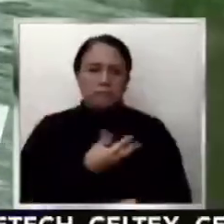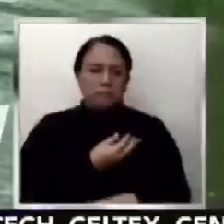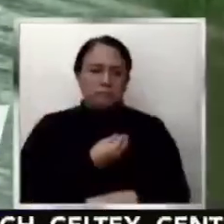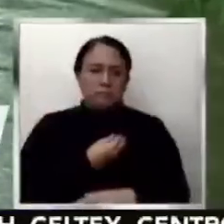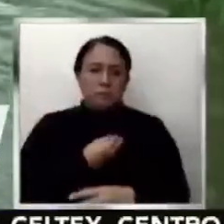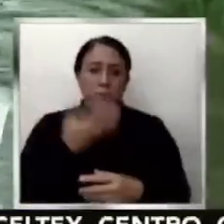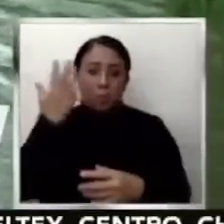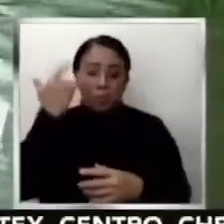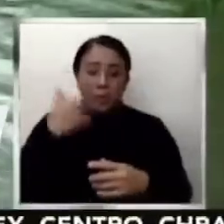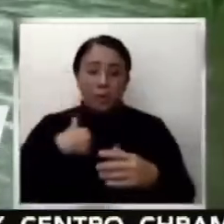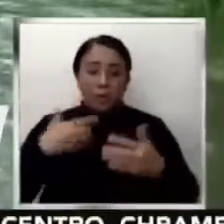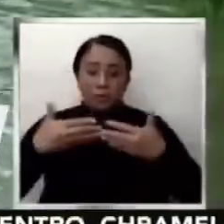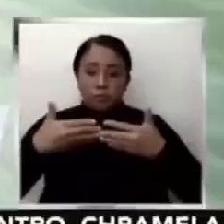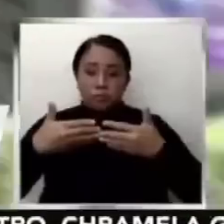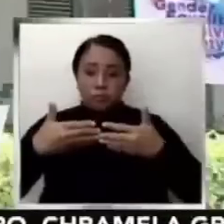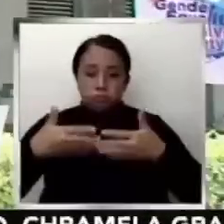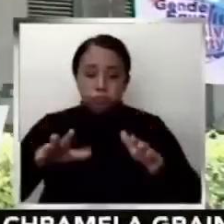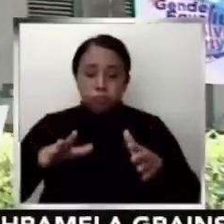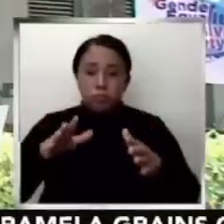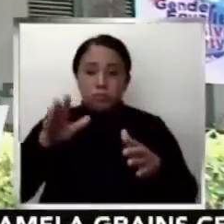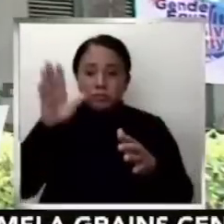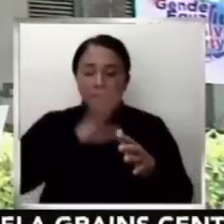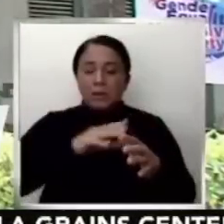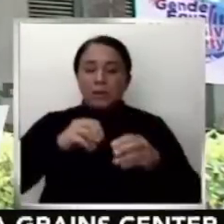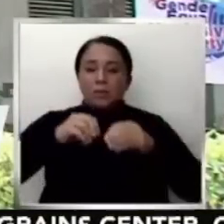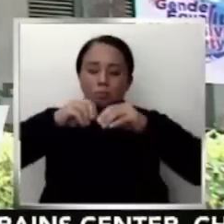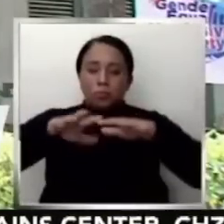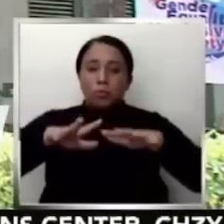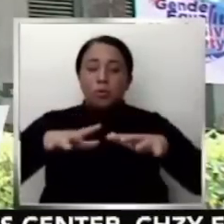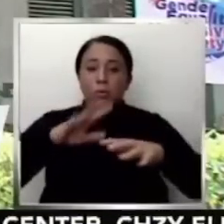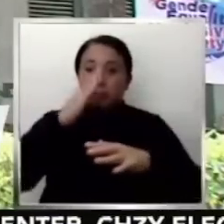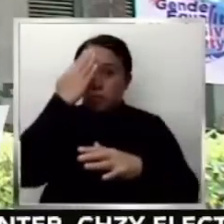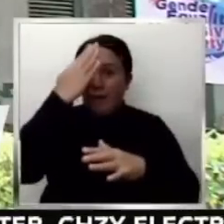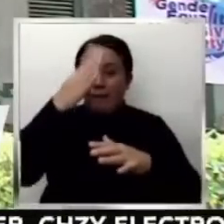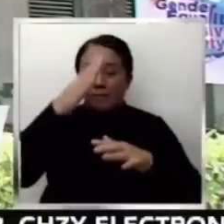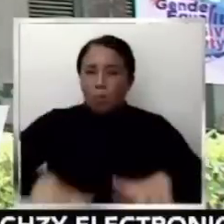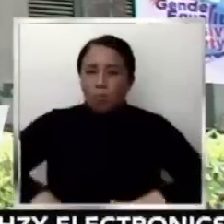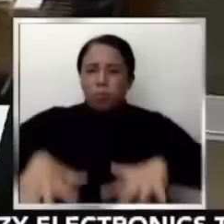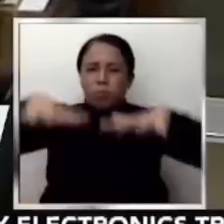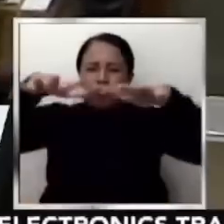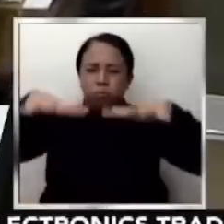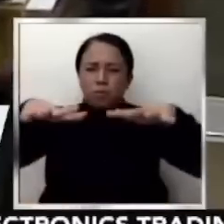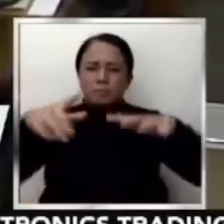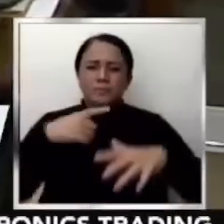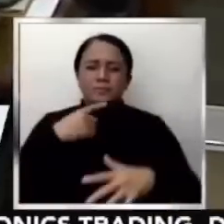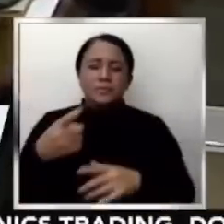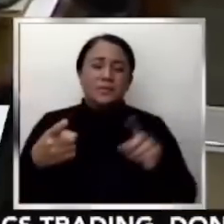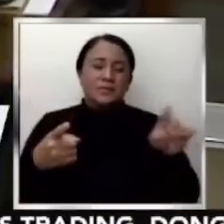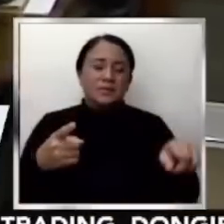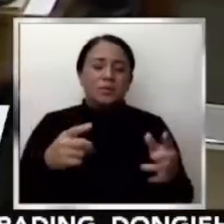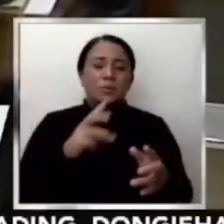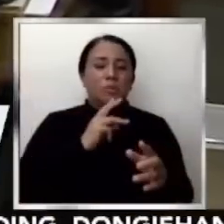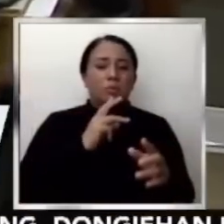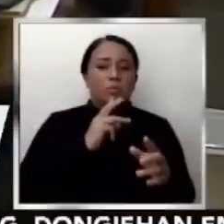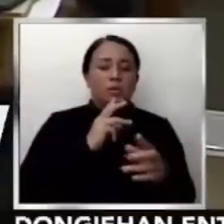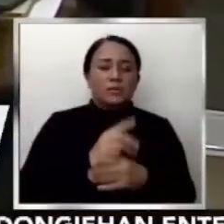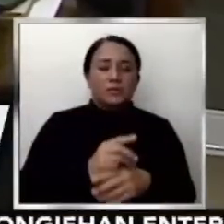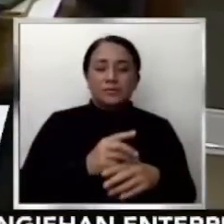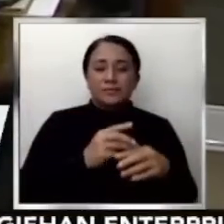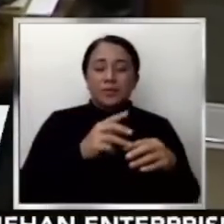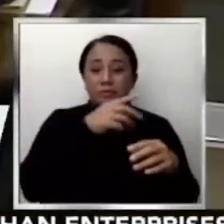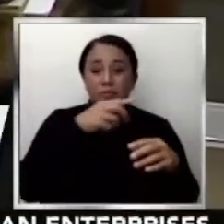gates, lubog ang Bulacan. Pero sabi ng National Irrigation Administration o NIA, walang epekto ang sirang rubber gate